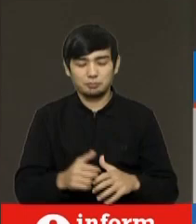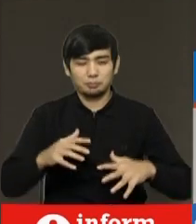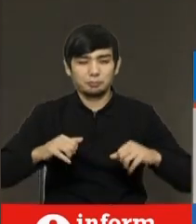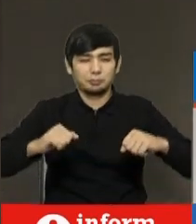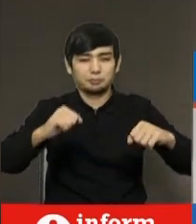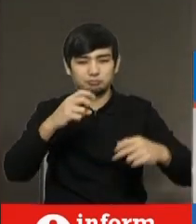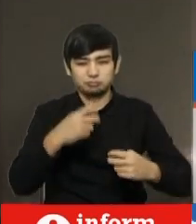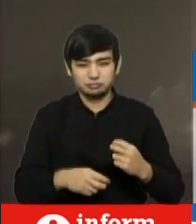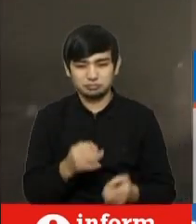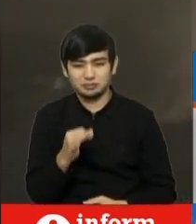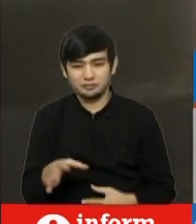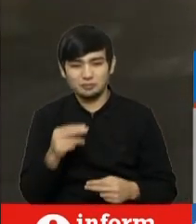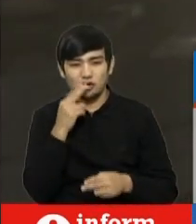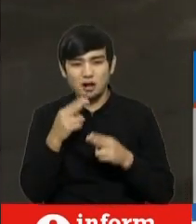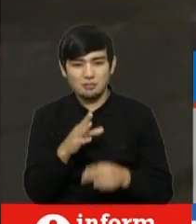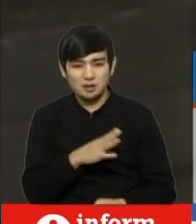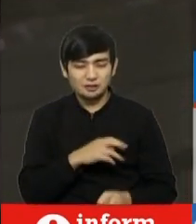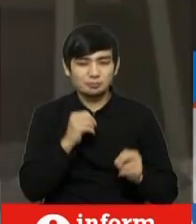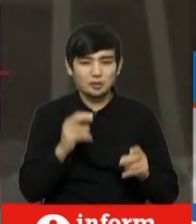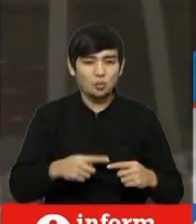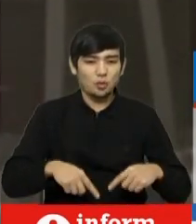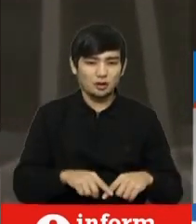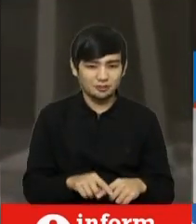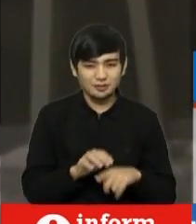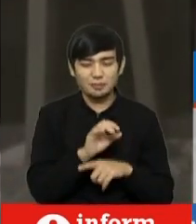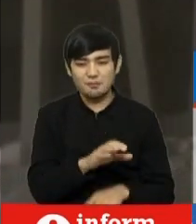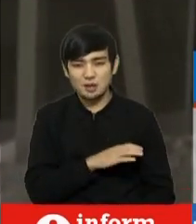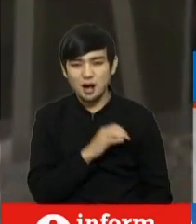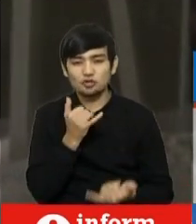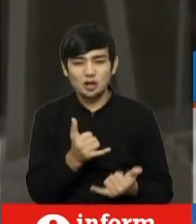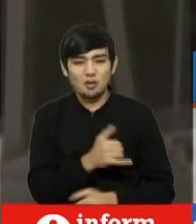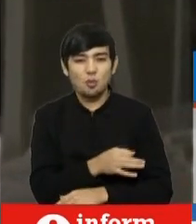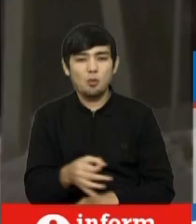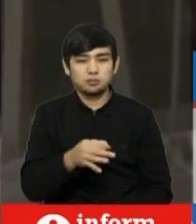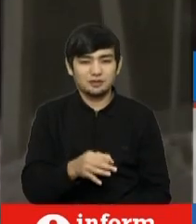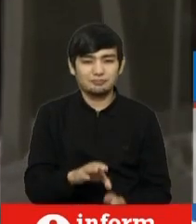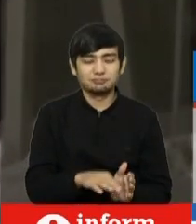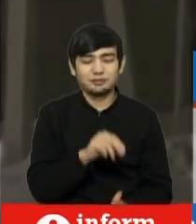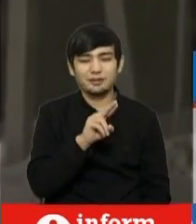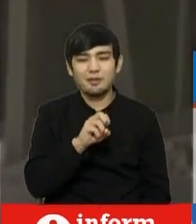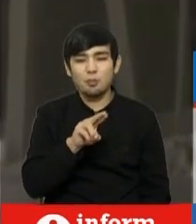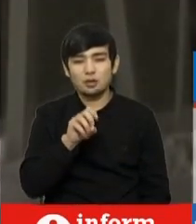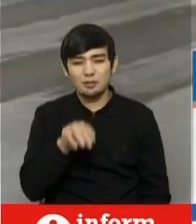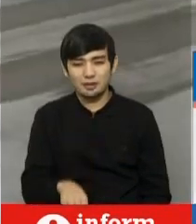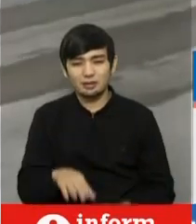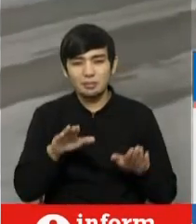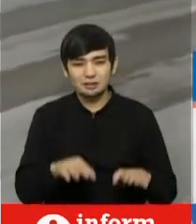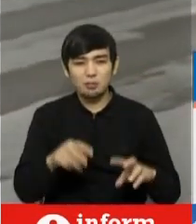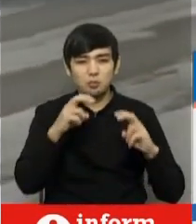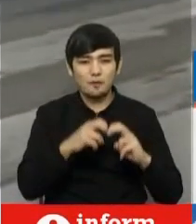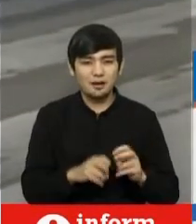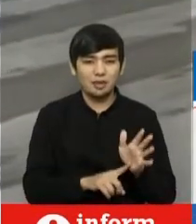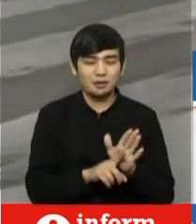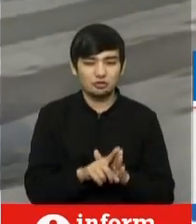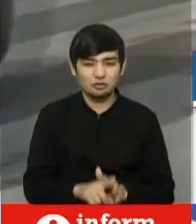Они уже направили ряд обращений в надзорные органы. Сейчас в областном департаменте экономических расследований ведут проверку. Они сейчас